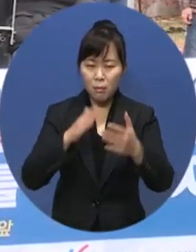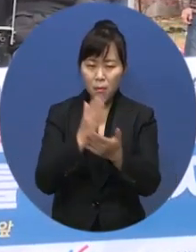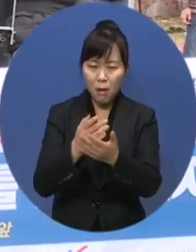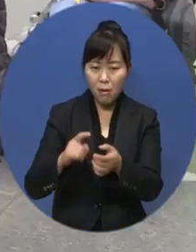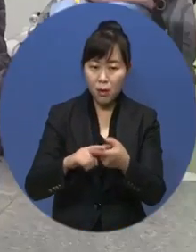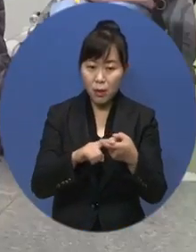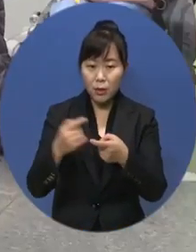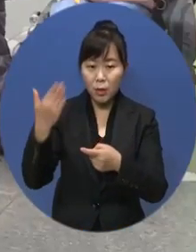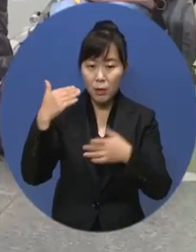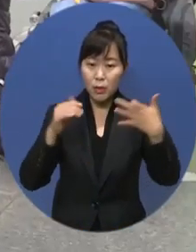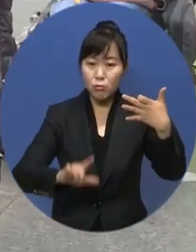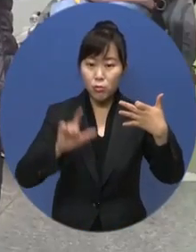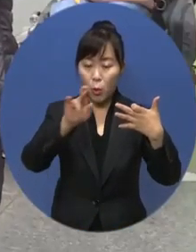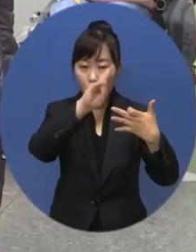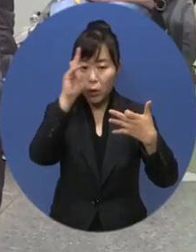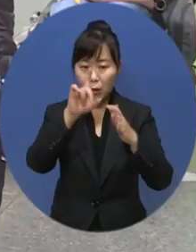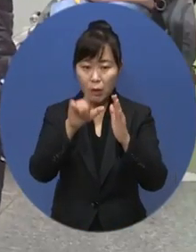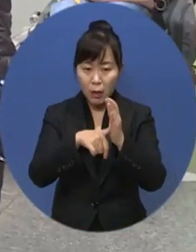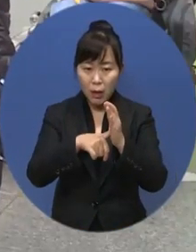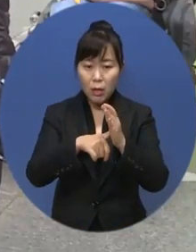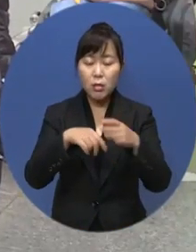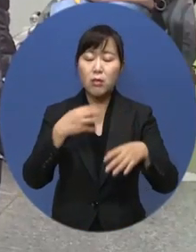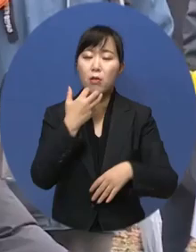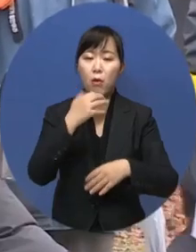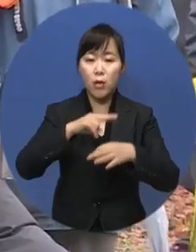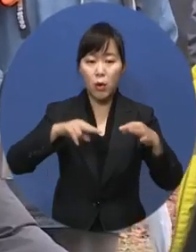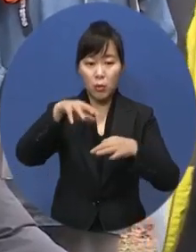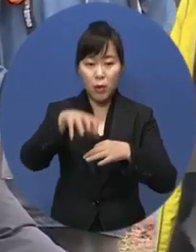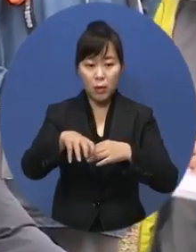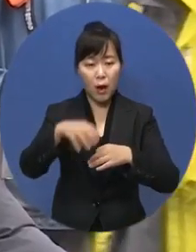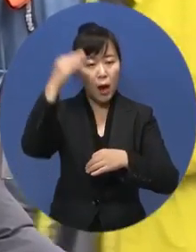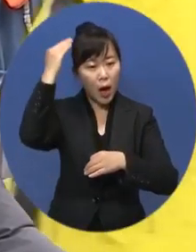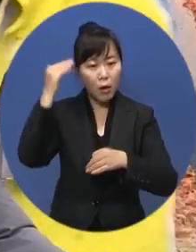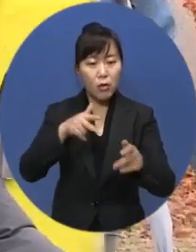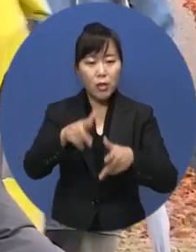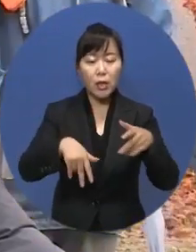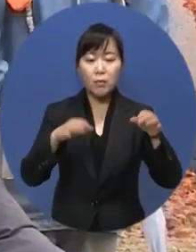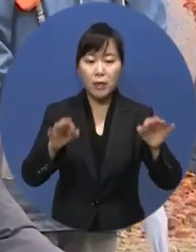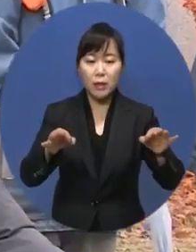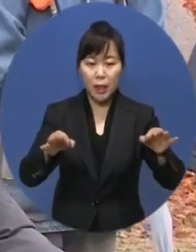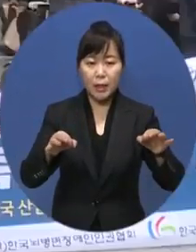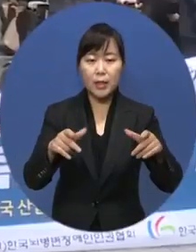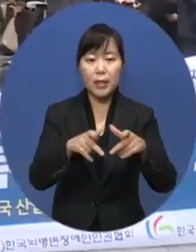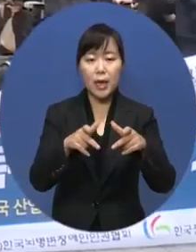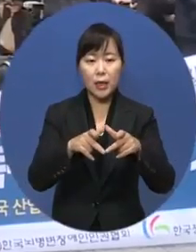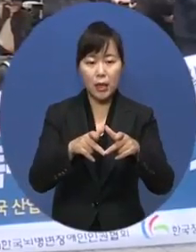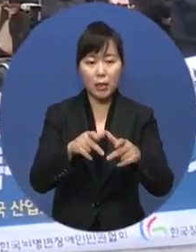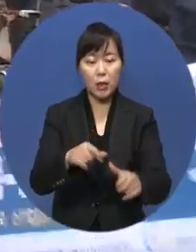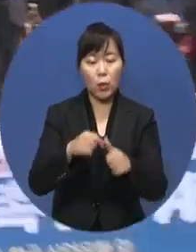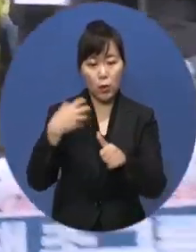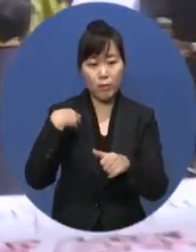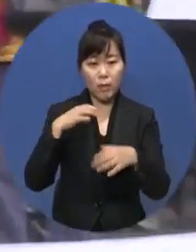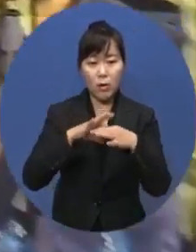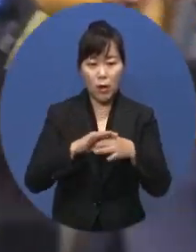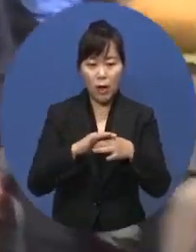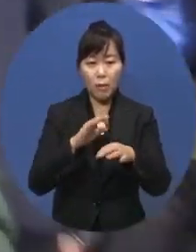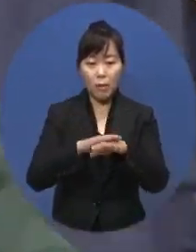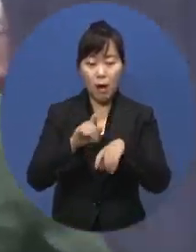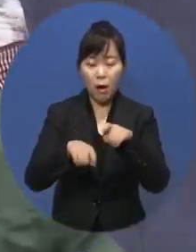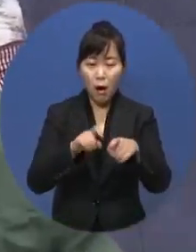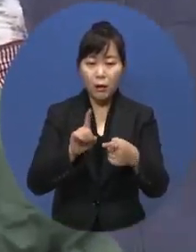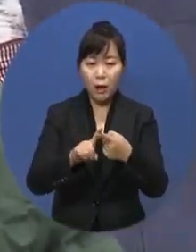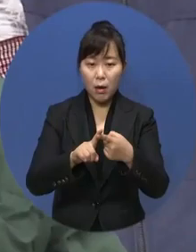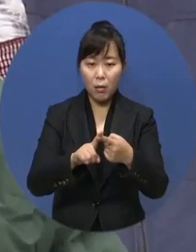전국장애인차별철폐연대가 지난 19일 오후 서울 여의도에서 한국산업은행 장애인 의무고용 이행 촉구를 위한 기자회견을